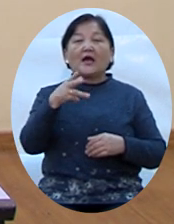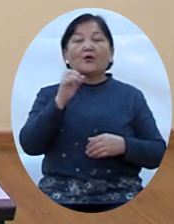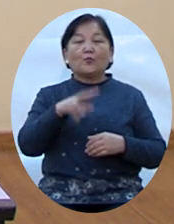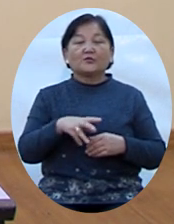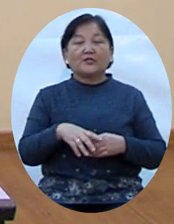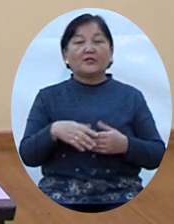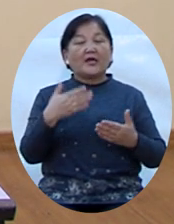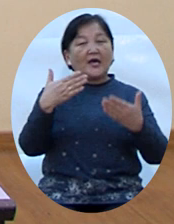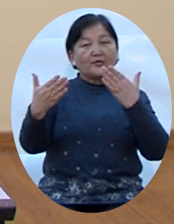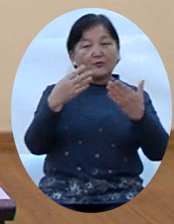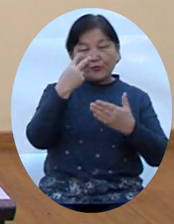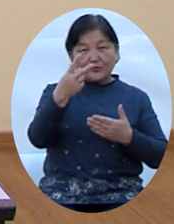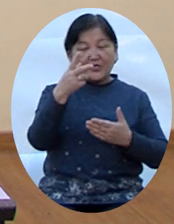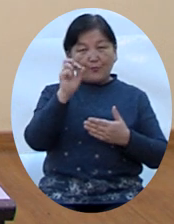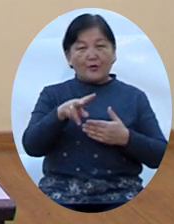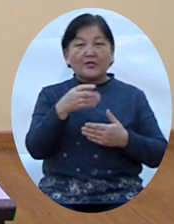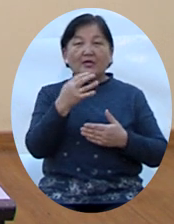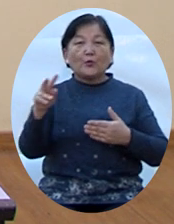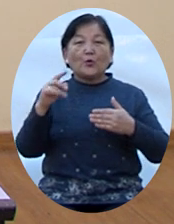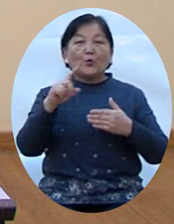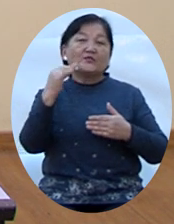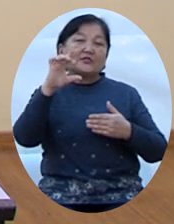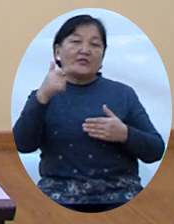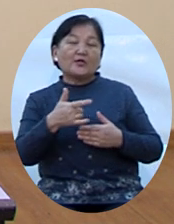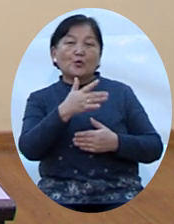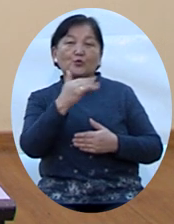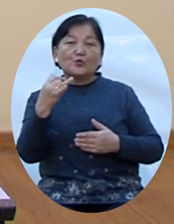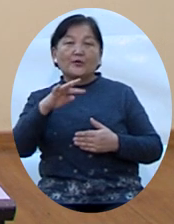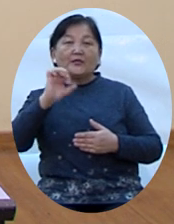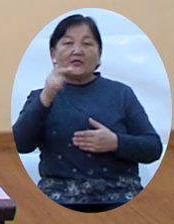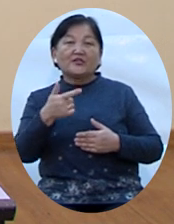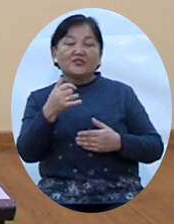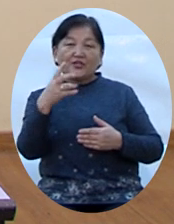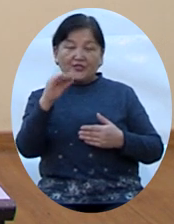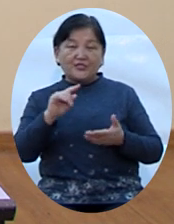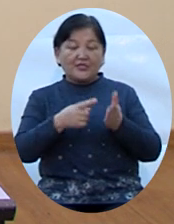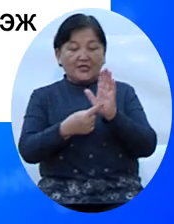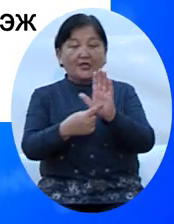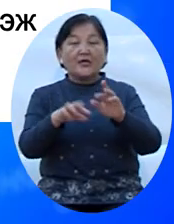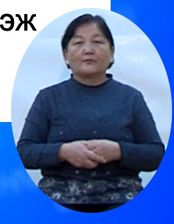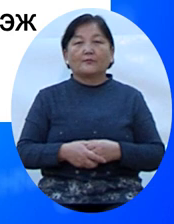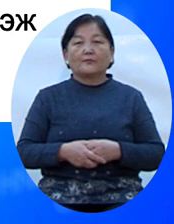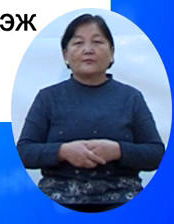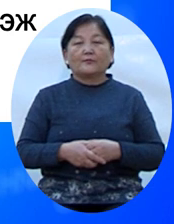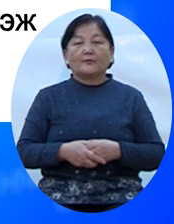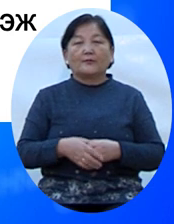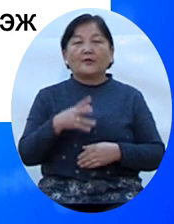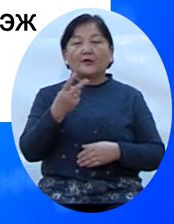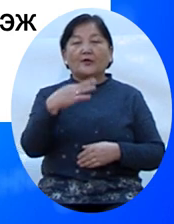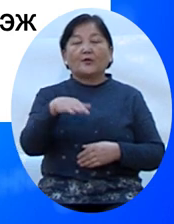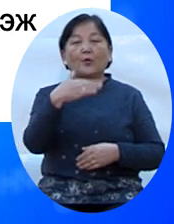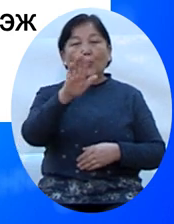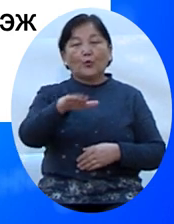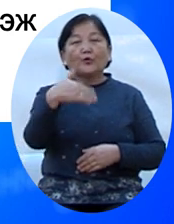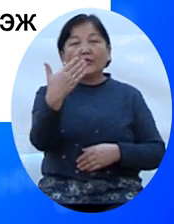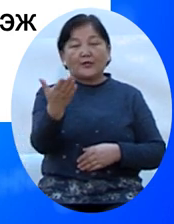бусад индикатороодтай харьцуулахад илүү хүчлэлэг, илүү суурлаг, шинжийг ялахад тохиромжтой байна. За ингээд хүүхдүүд та